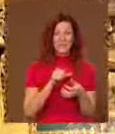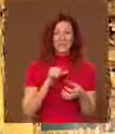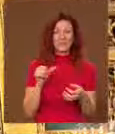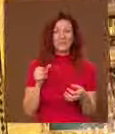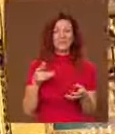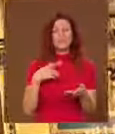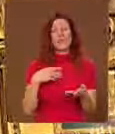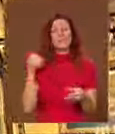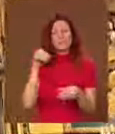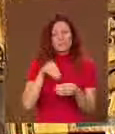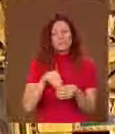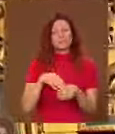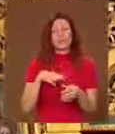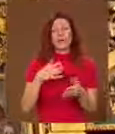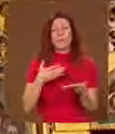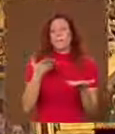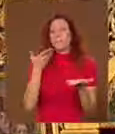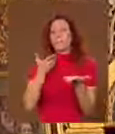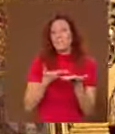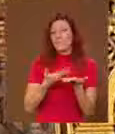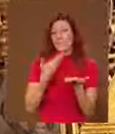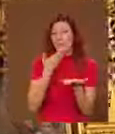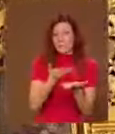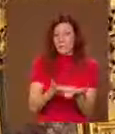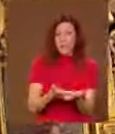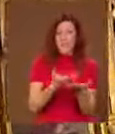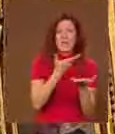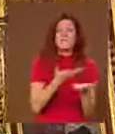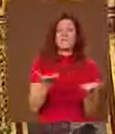приношението, възношението и претворяването на